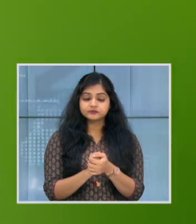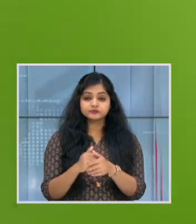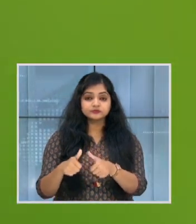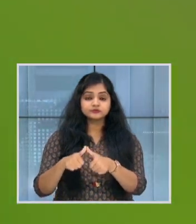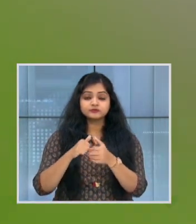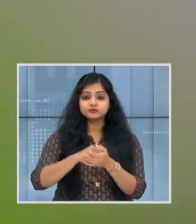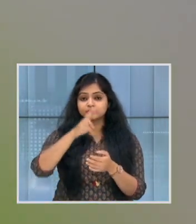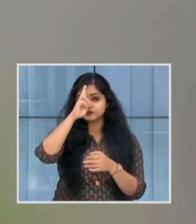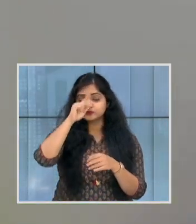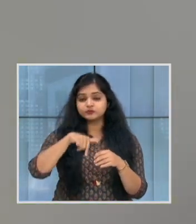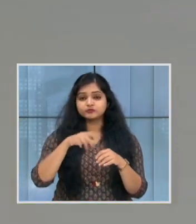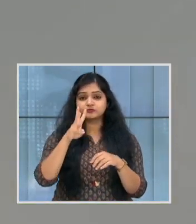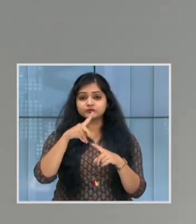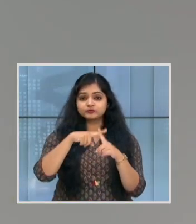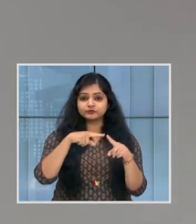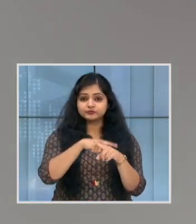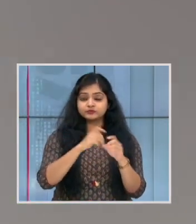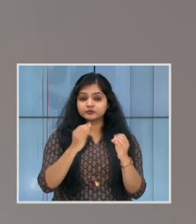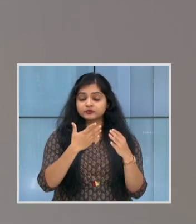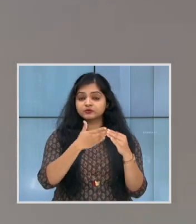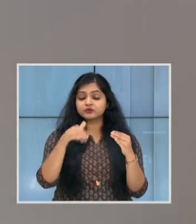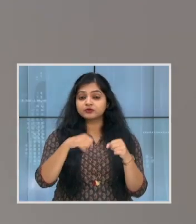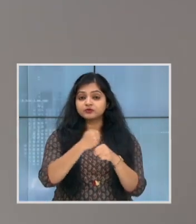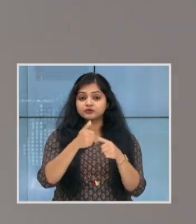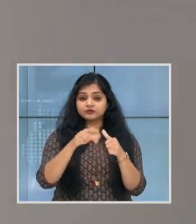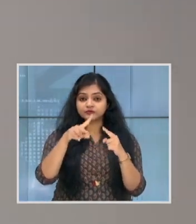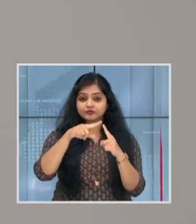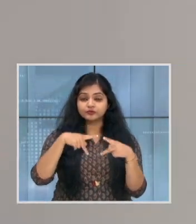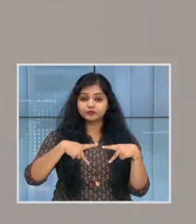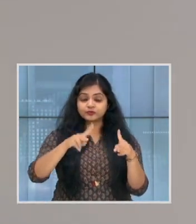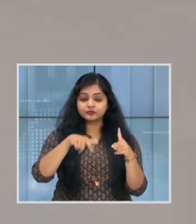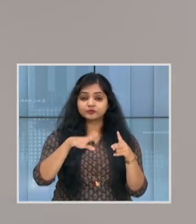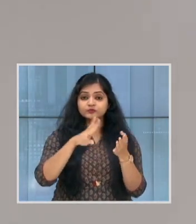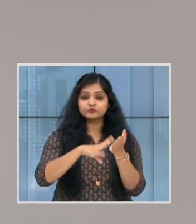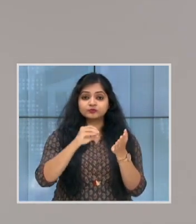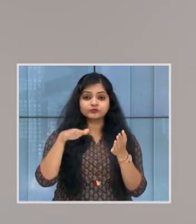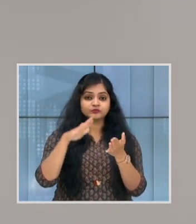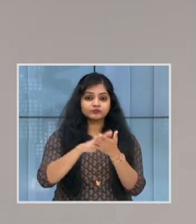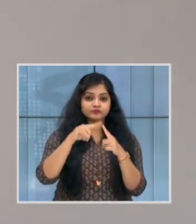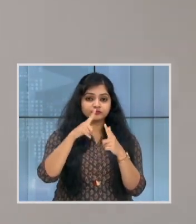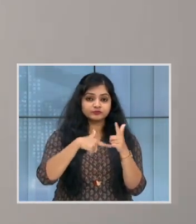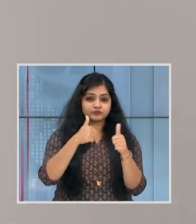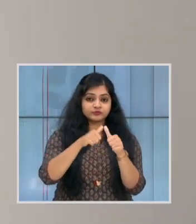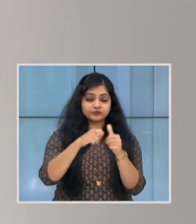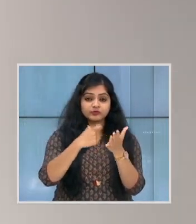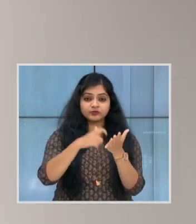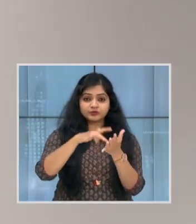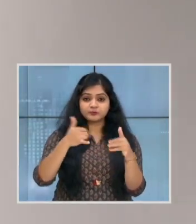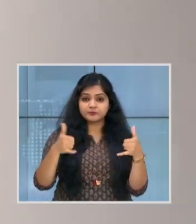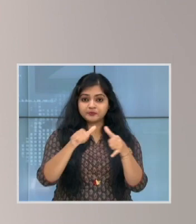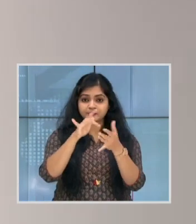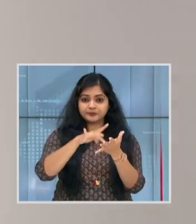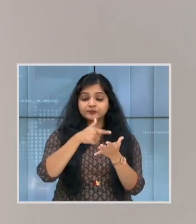പ്രജിൻ, ഉച്ചയ്ക്ക് മൂന്നര മുതൽ ഗവി റൂട്ടിൽ, അതായത് മൂഴിയാർ പ്രദേശം ഉൾപ്പെടുന്ന മലയോര മേഖലയിൽ ശക്തമായ മഴയാണ് പല